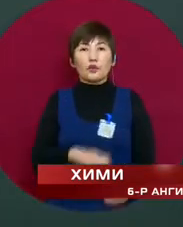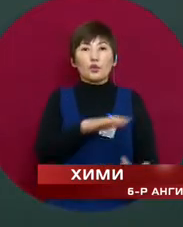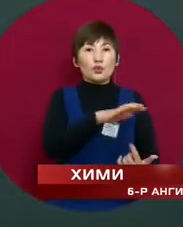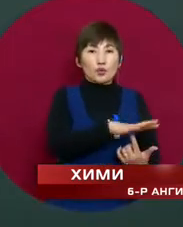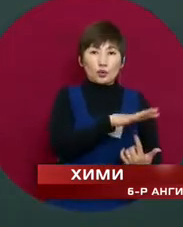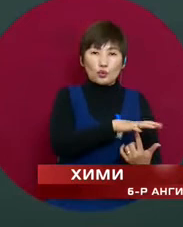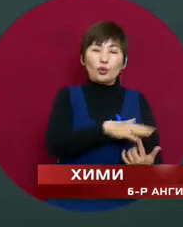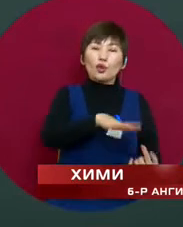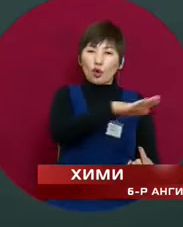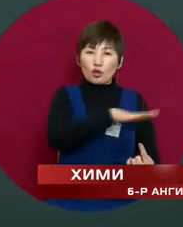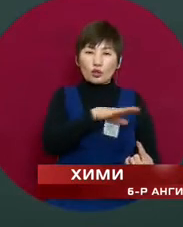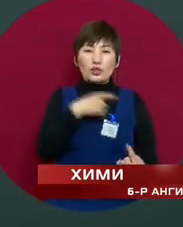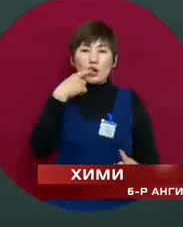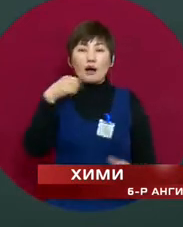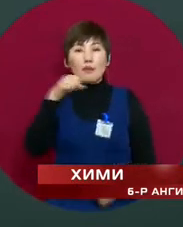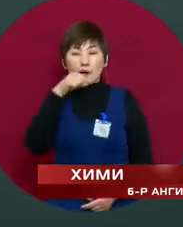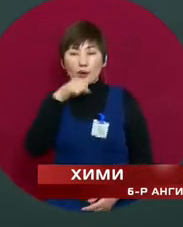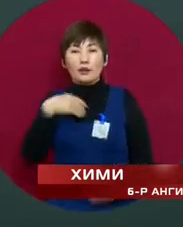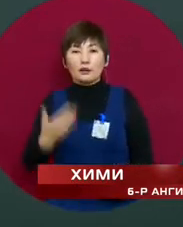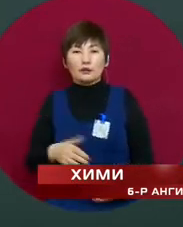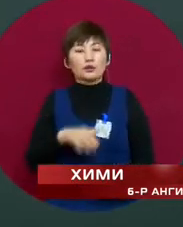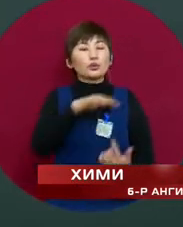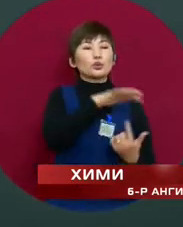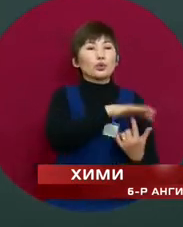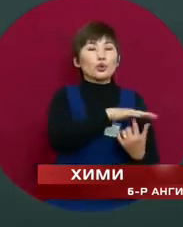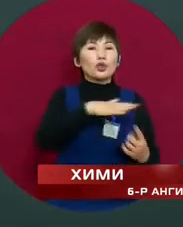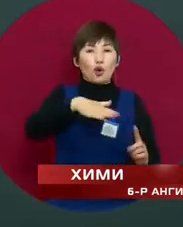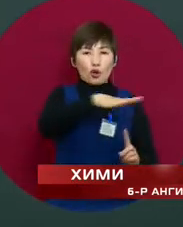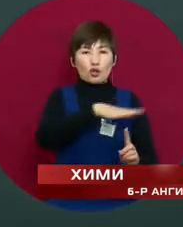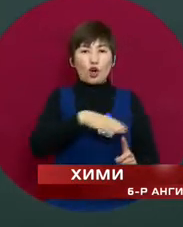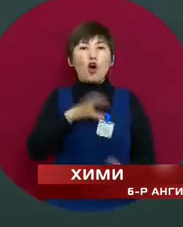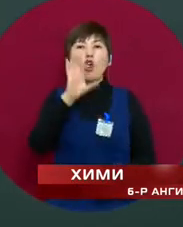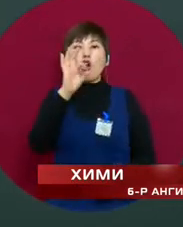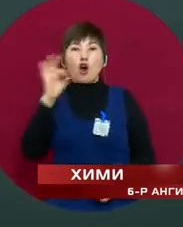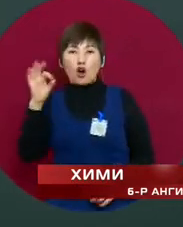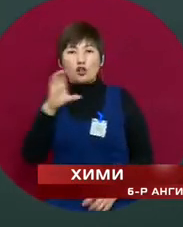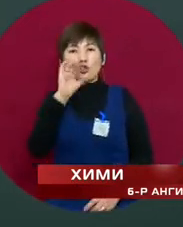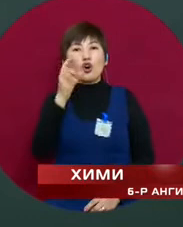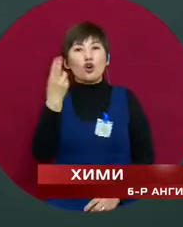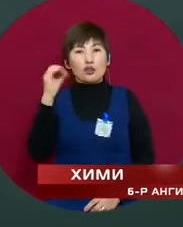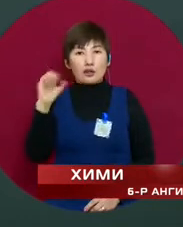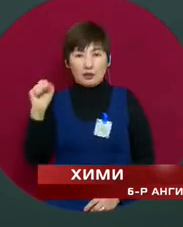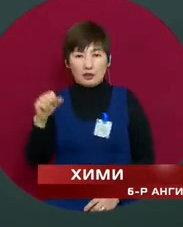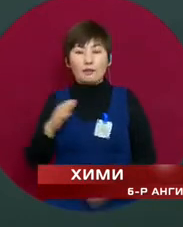Суурлаг шинжтэй бодисоор амаа угаана. Суурлаг шинжтэй бодис нь О, сод юм.